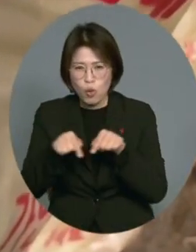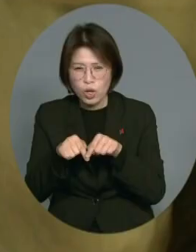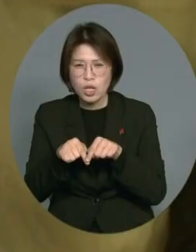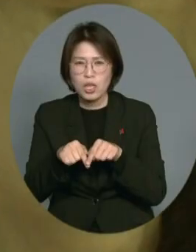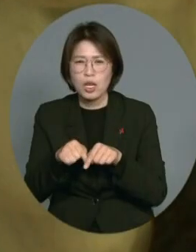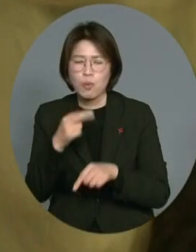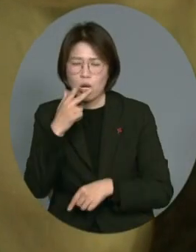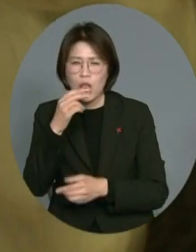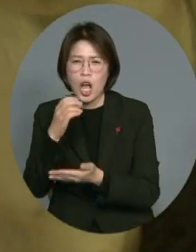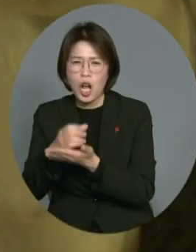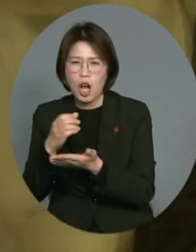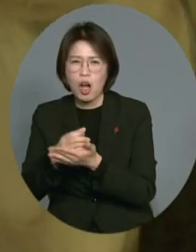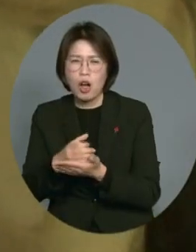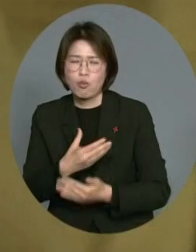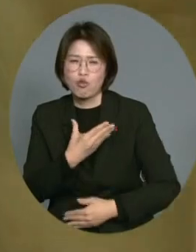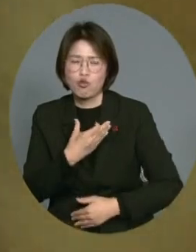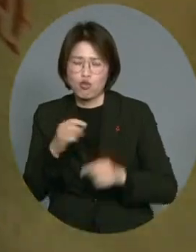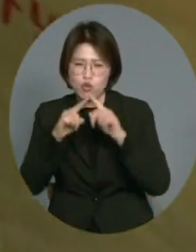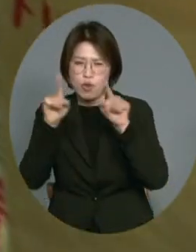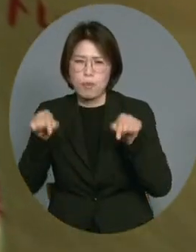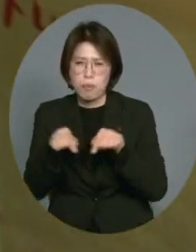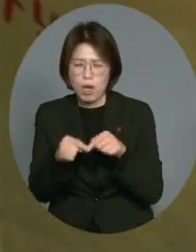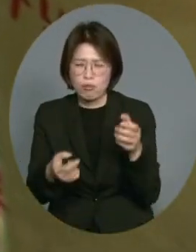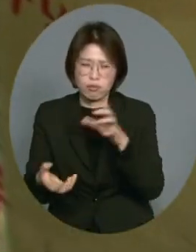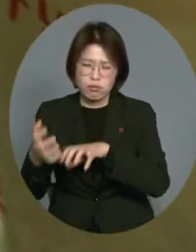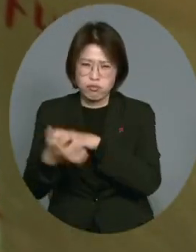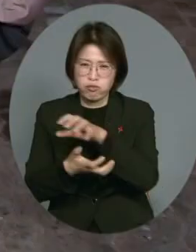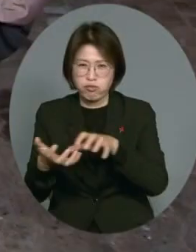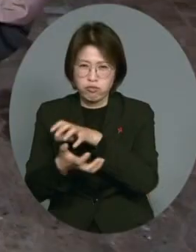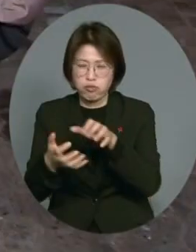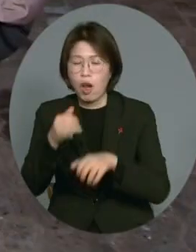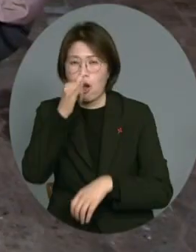우유팩 등이 서로 뒤엉켜 종량제 봉투에 담겨